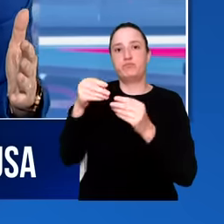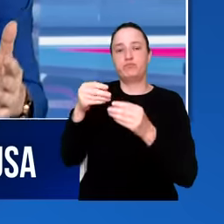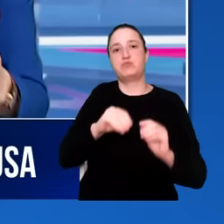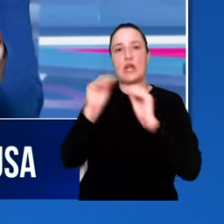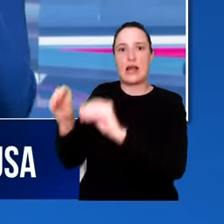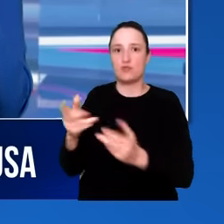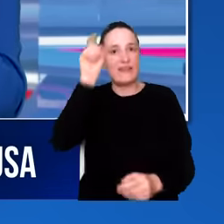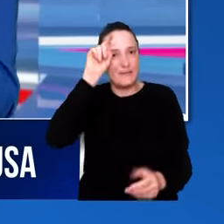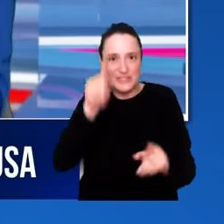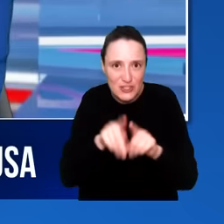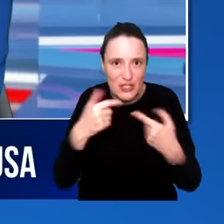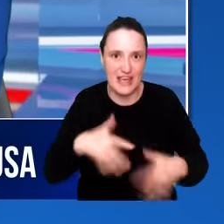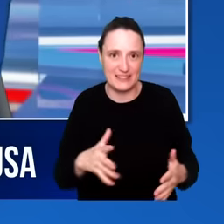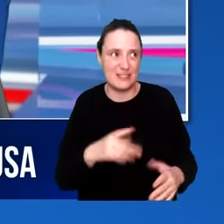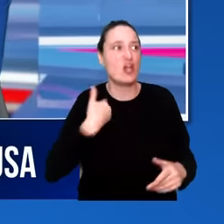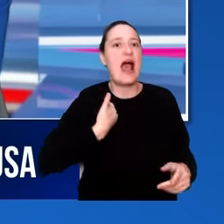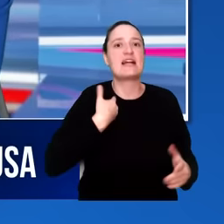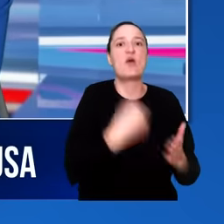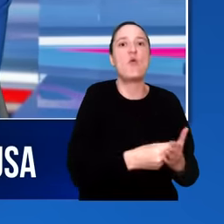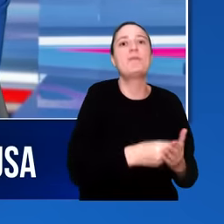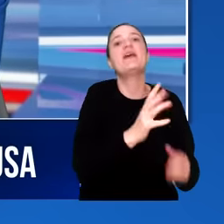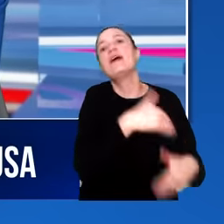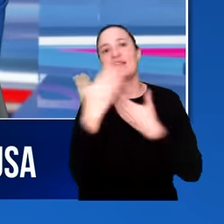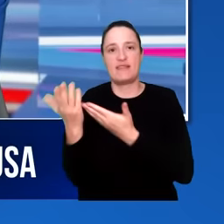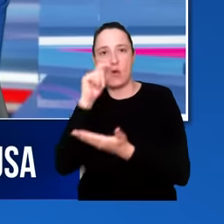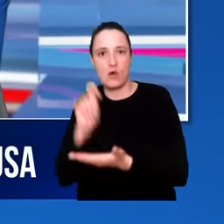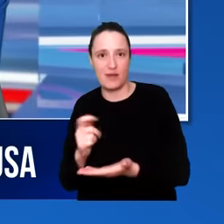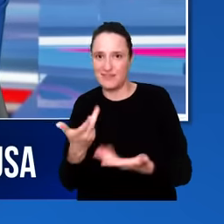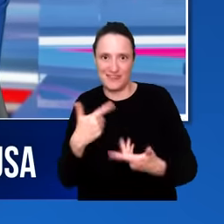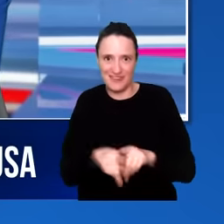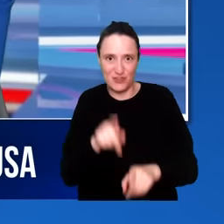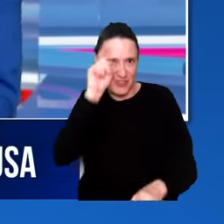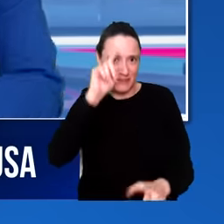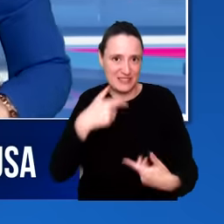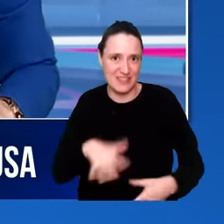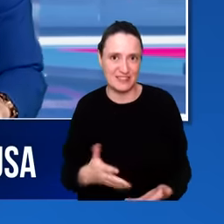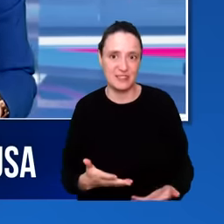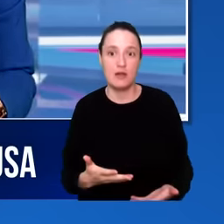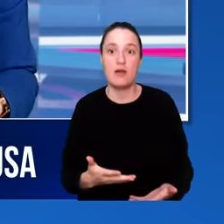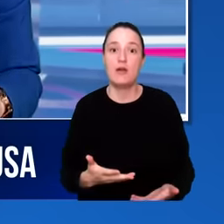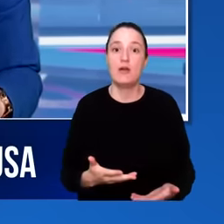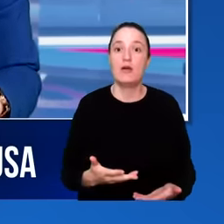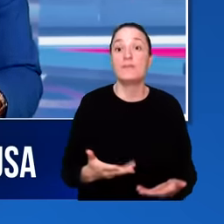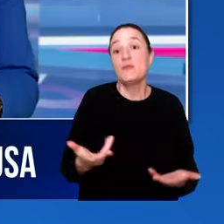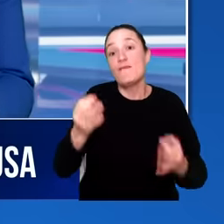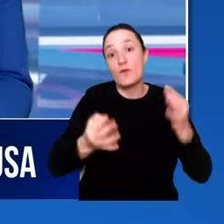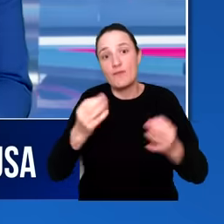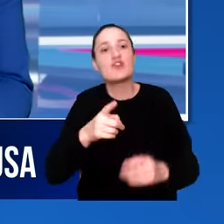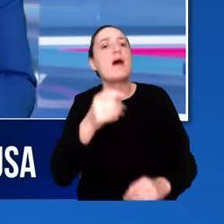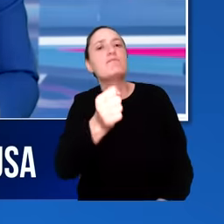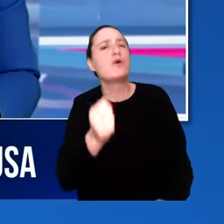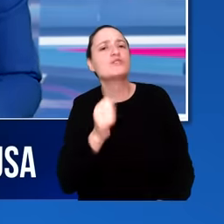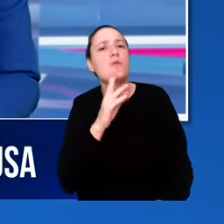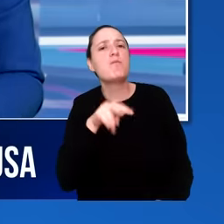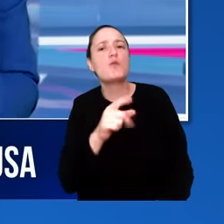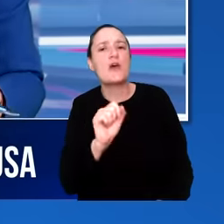Niemcy nie chcą. Jak w takim razie... Ale hełmy dali. Podobno, czy tu są wątpliwości, bo pan poseł Buda mówi, że